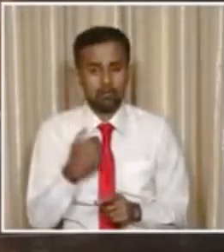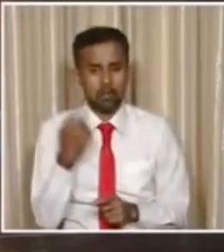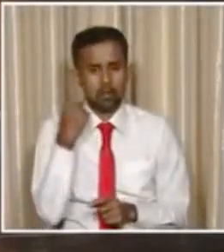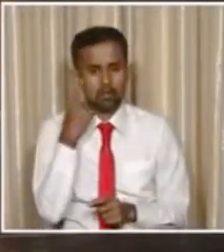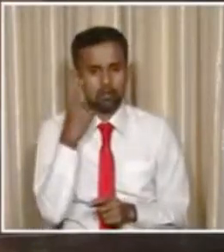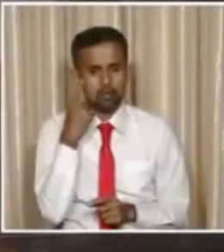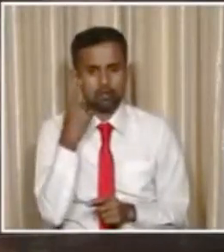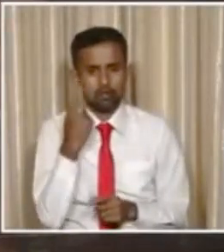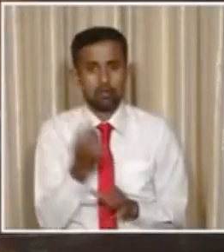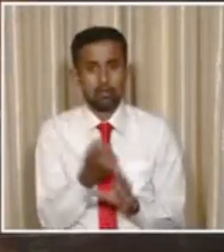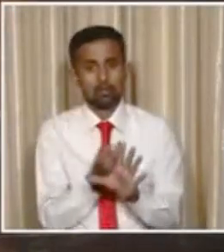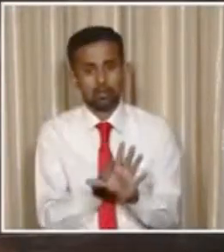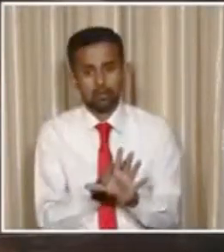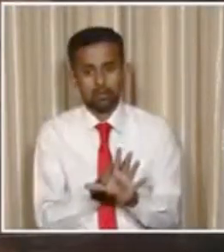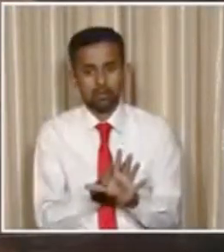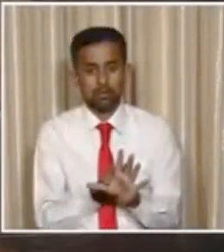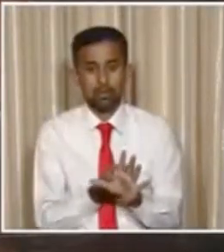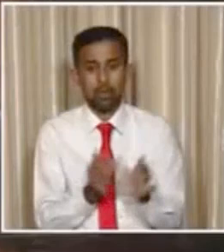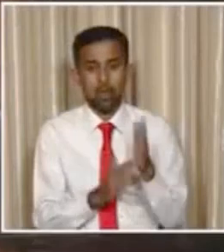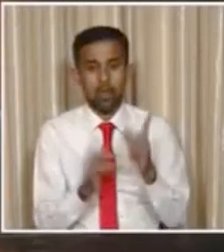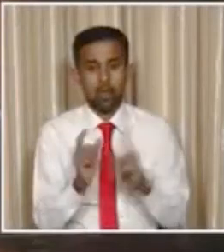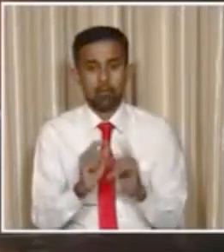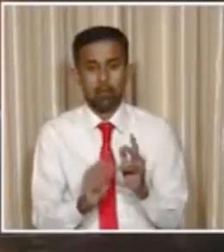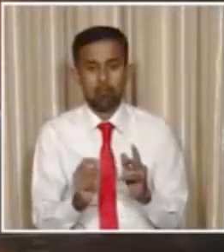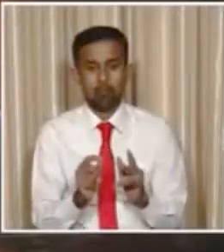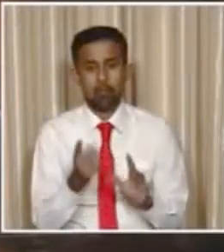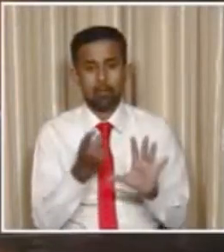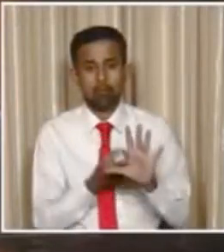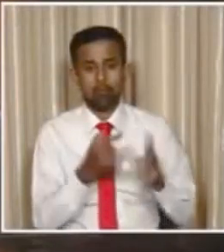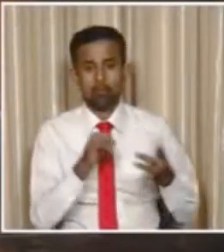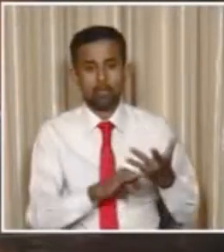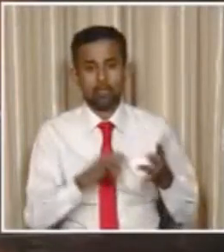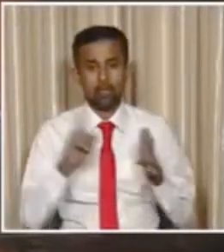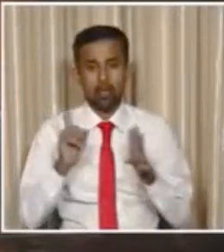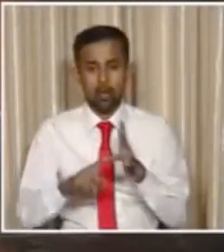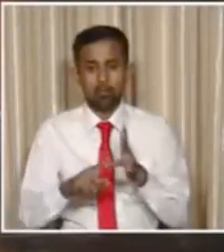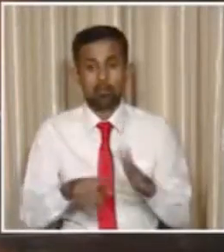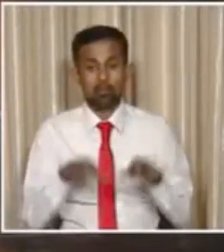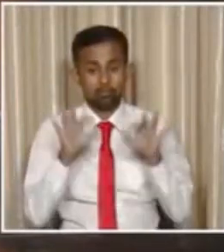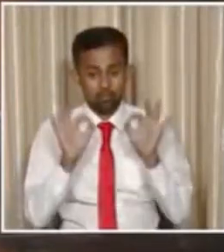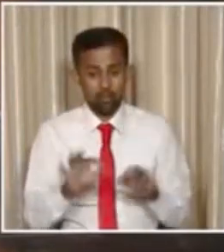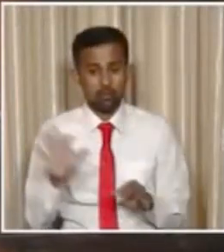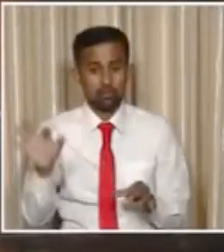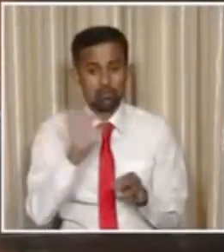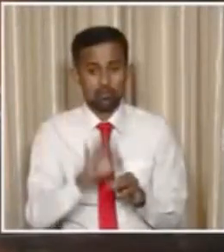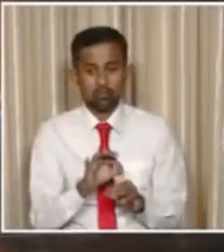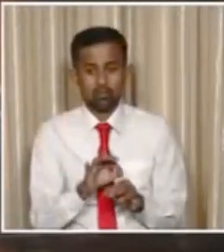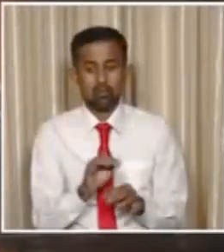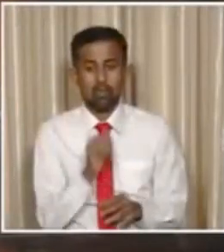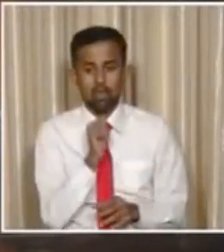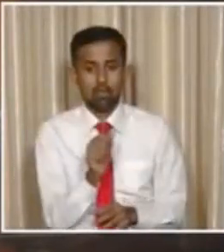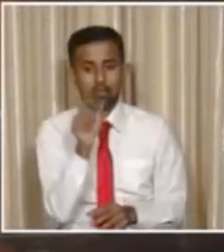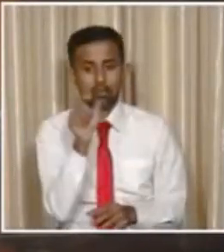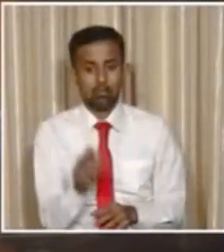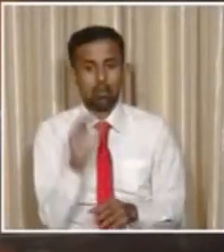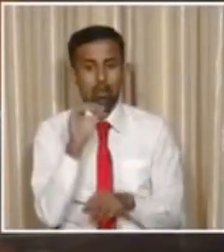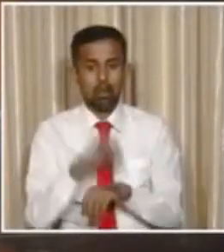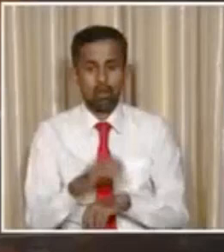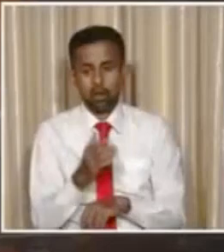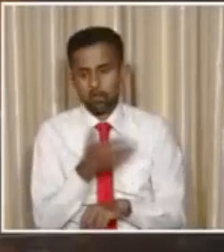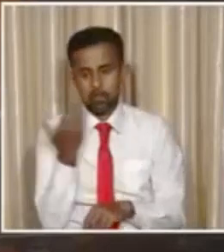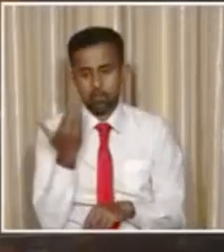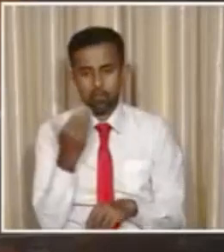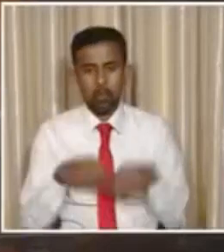මේ යෝන් යූත් මිනිස්ත්‍රික හරහා අර YS වල හරහා හරිදි විදිහට තෝරගත්තා නම් මං හිතන්නේ ඇත්ත දක්ෂතාවයේ තියෙන තැන හොයාගන්න පුළුවන්.